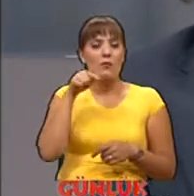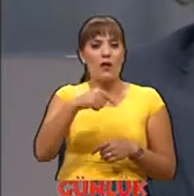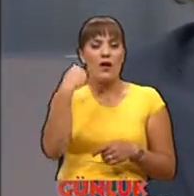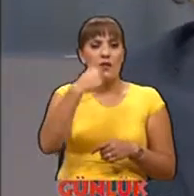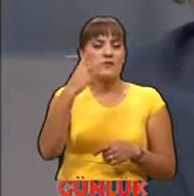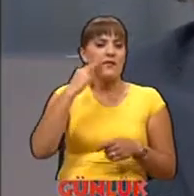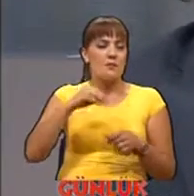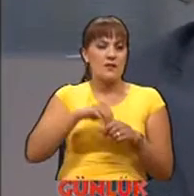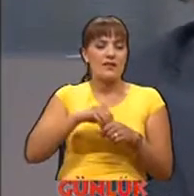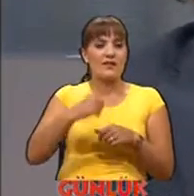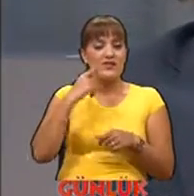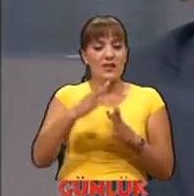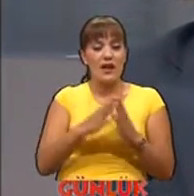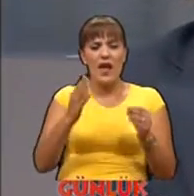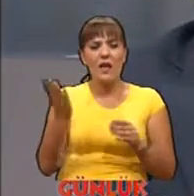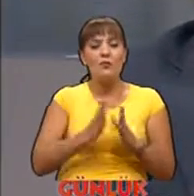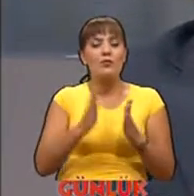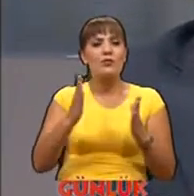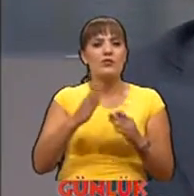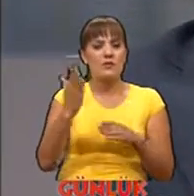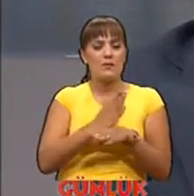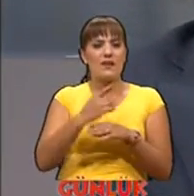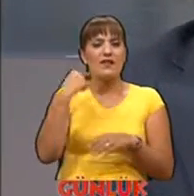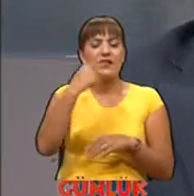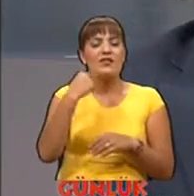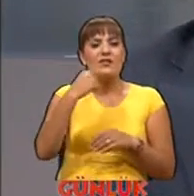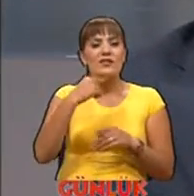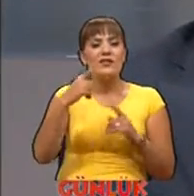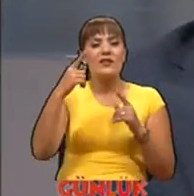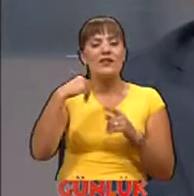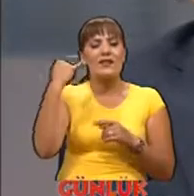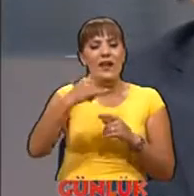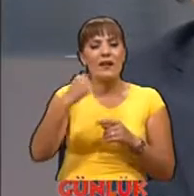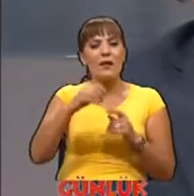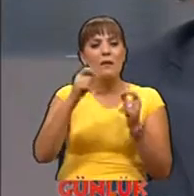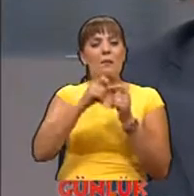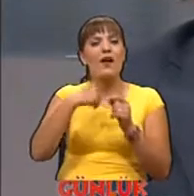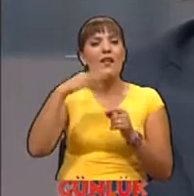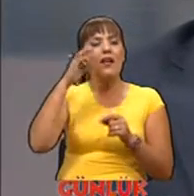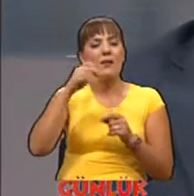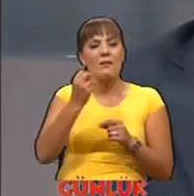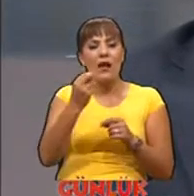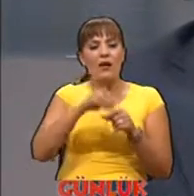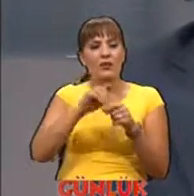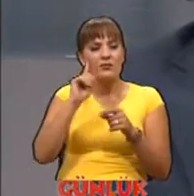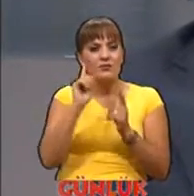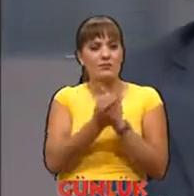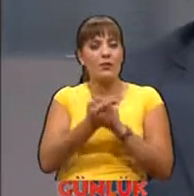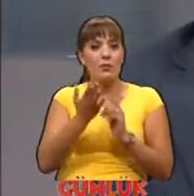ki ağız hijyeninde. Dişlerin kayıplarının en büyük sebebi de zaten diş tartarları ve bakteri plaklarıdır oluşan. Muhakkak ki